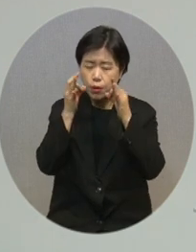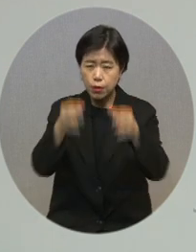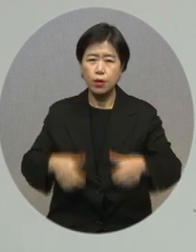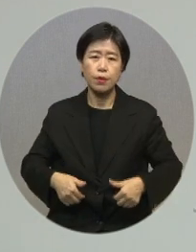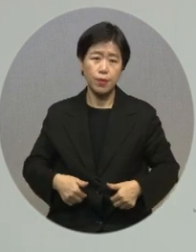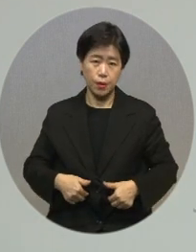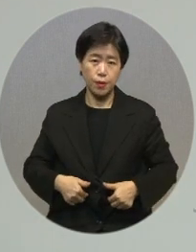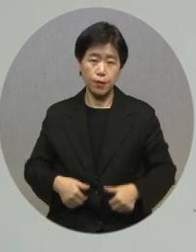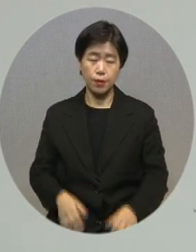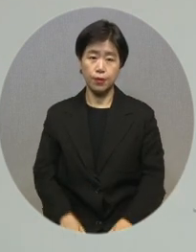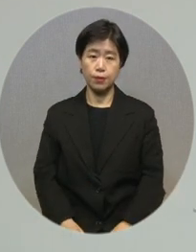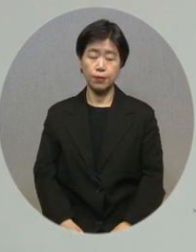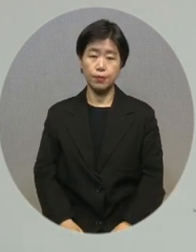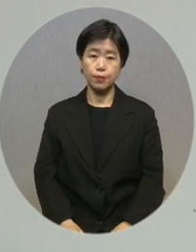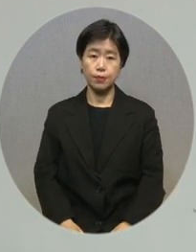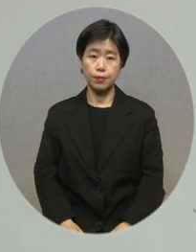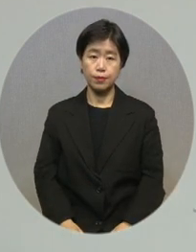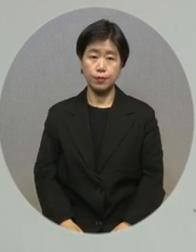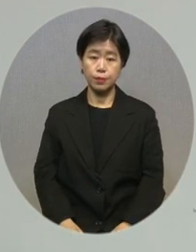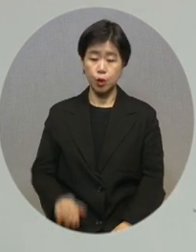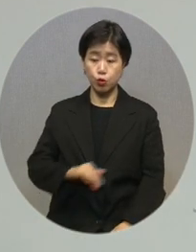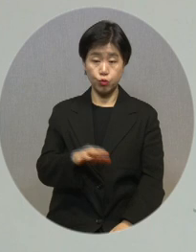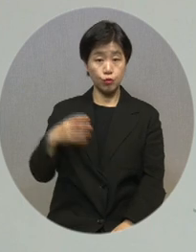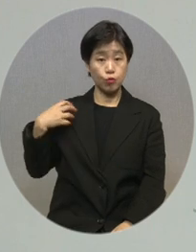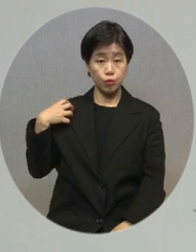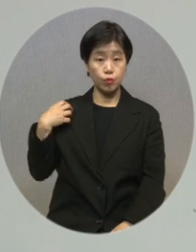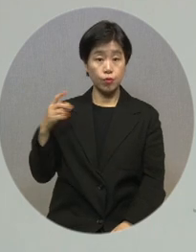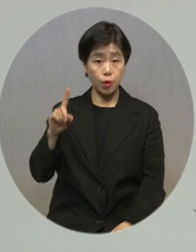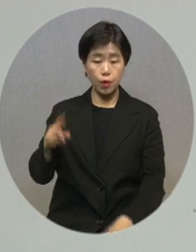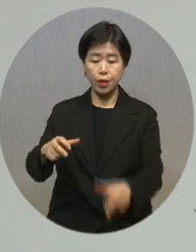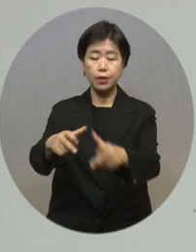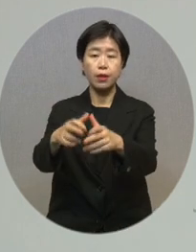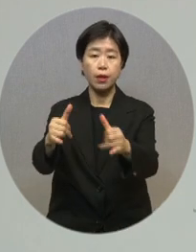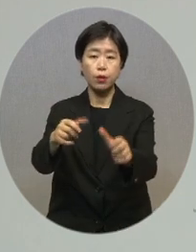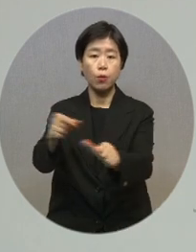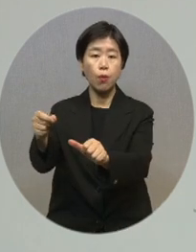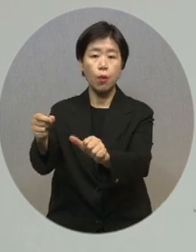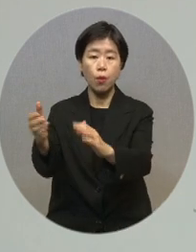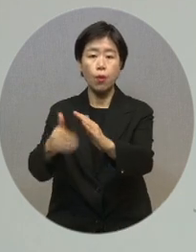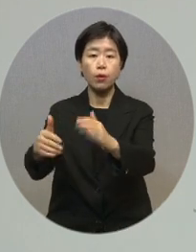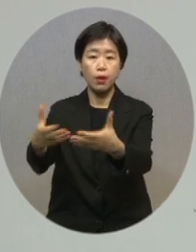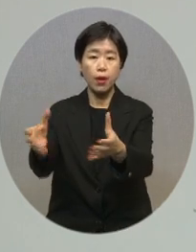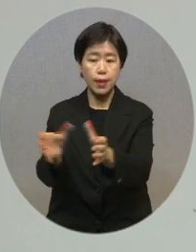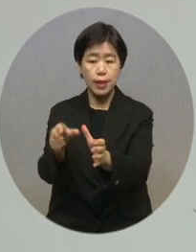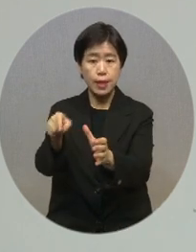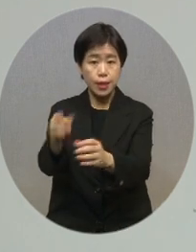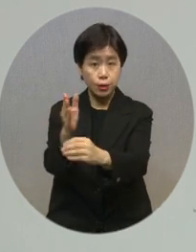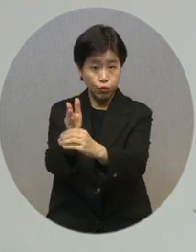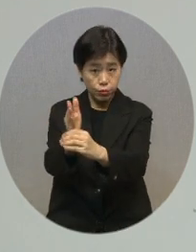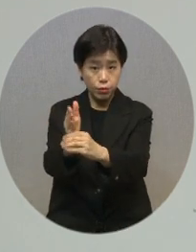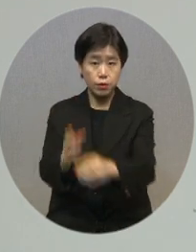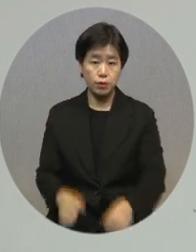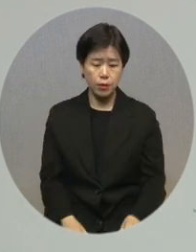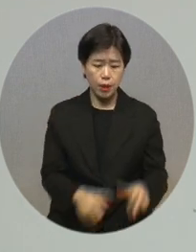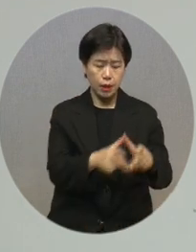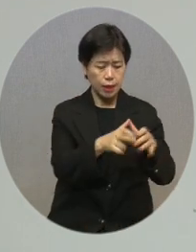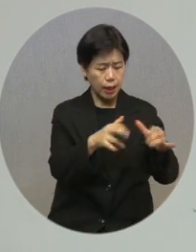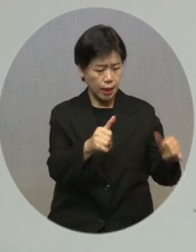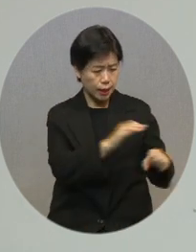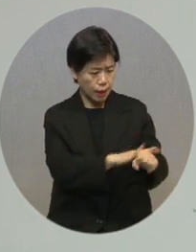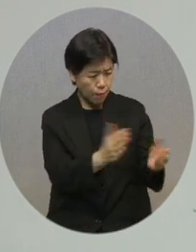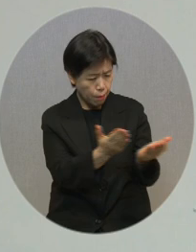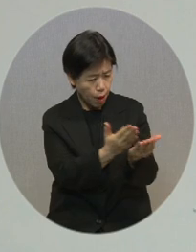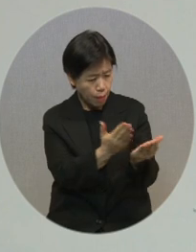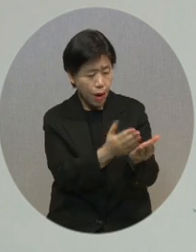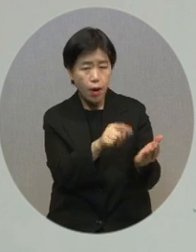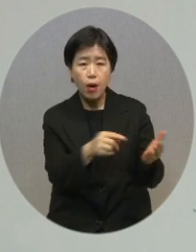상황이고 저희들은 장애인 그 고용공단을 그 중심으로 장애인들이 좀더 장애인의 그 조건에 맞는 그